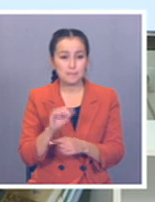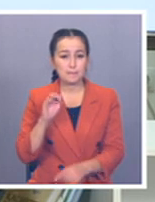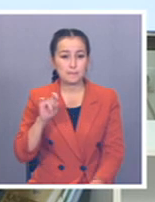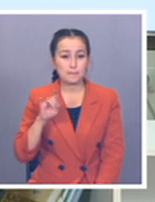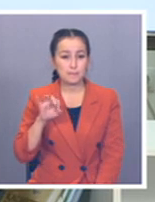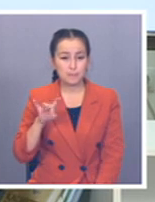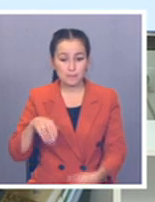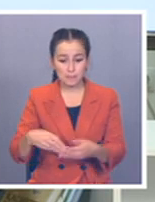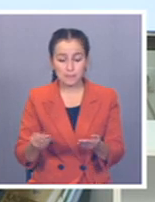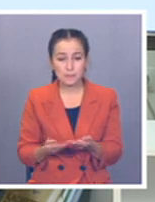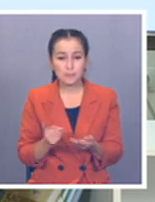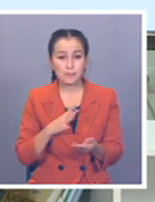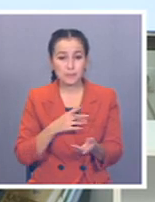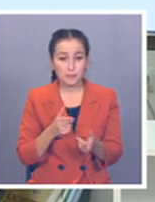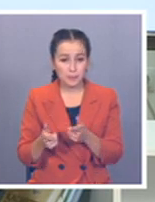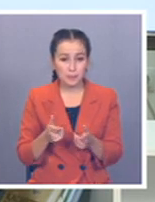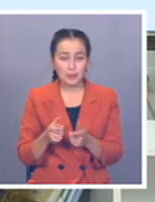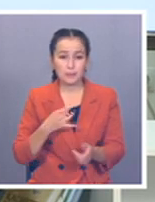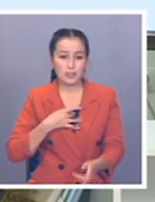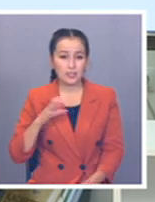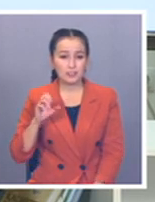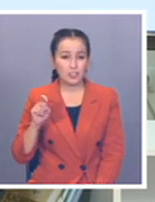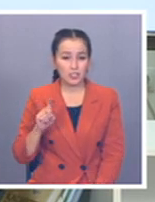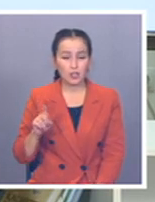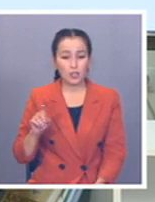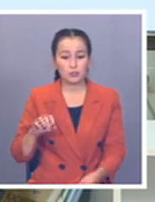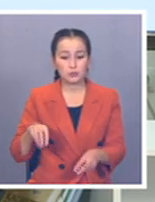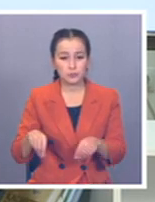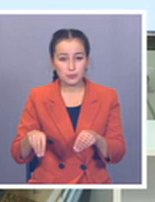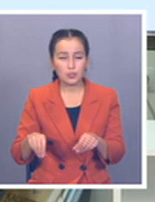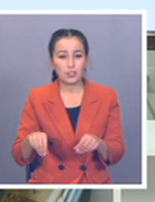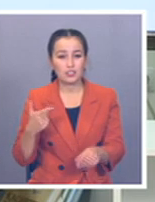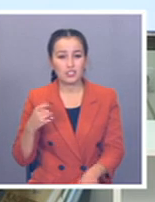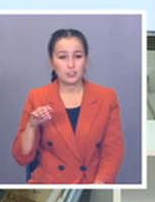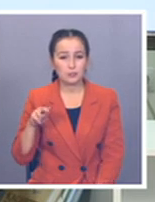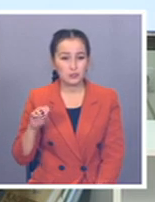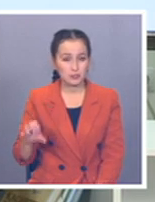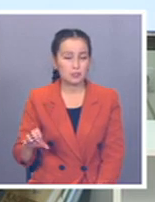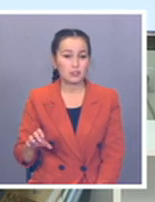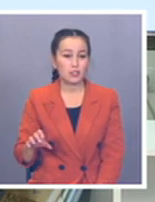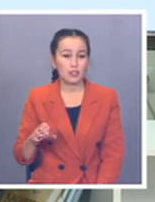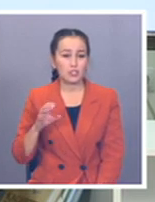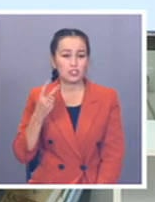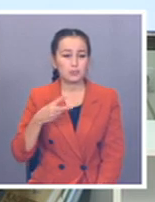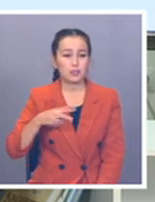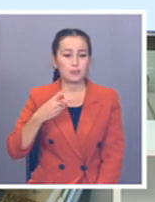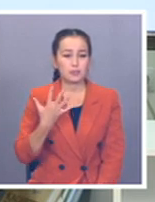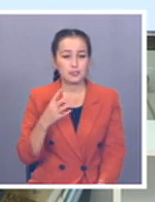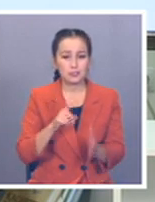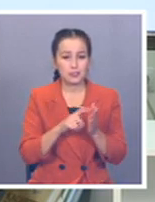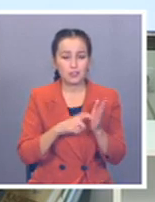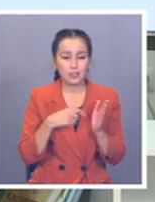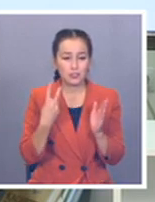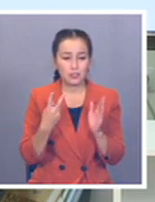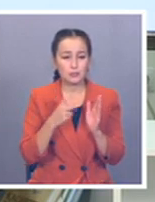үшін ақ саз, құм және гипсті 25-тің 2-ге және оның 1-ге қатынасында араластырады.